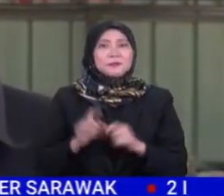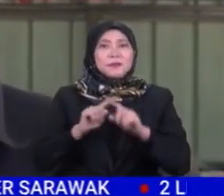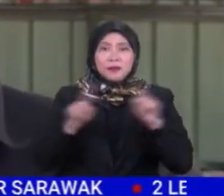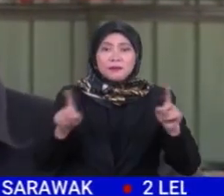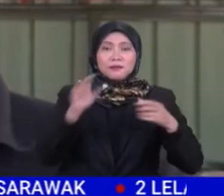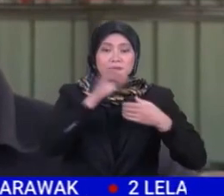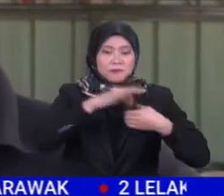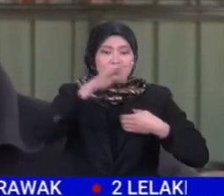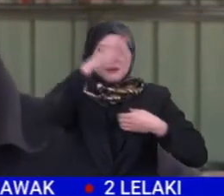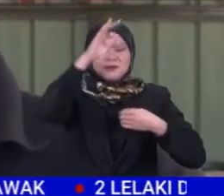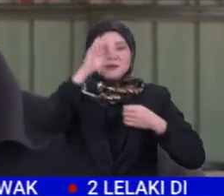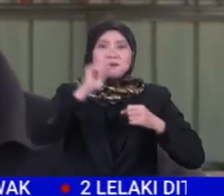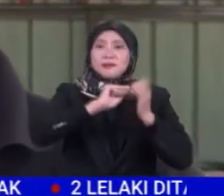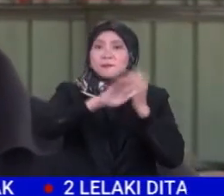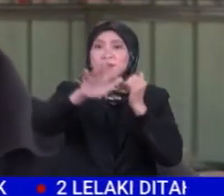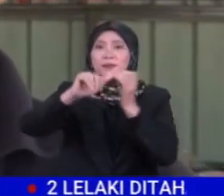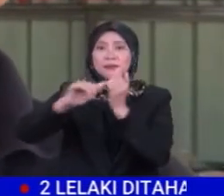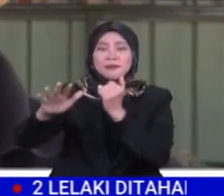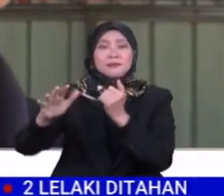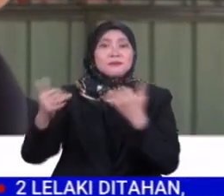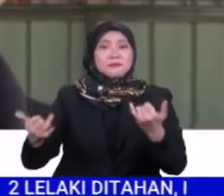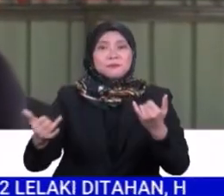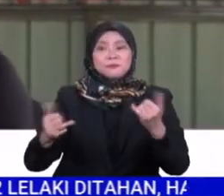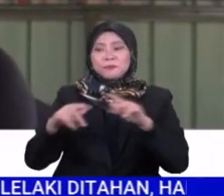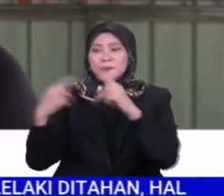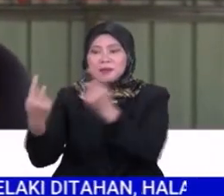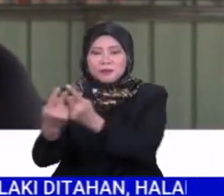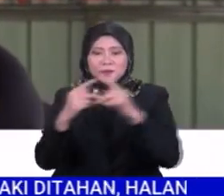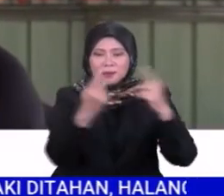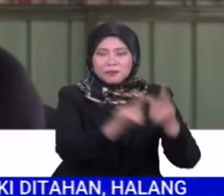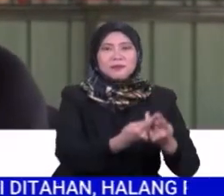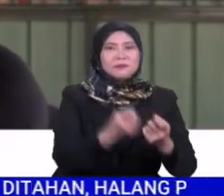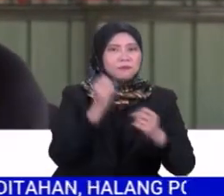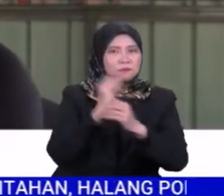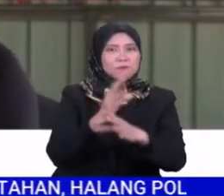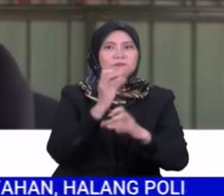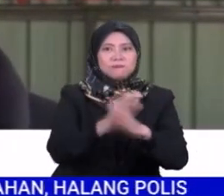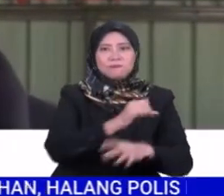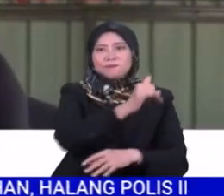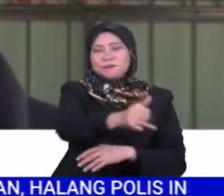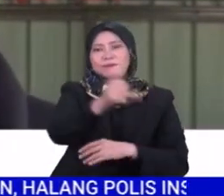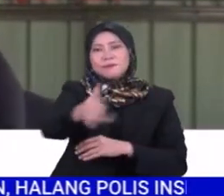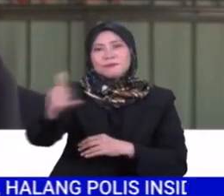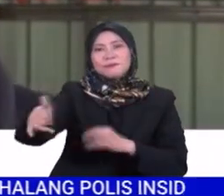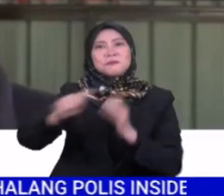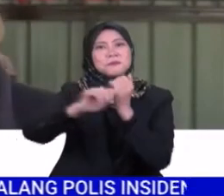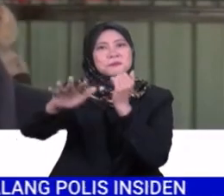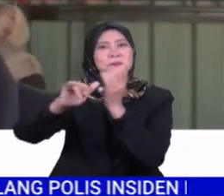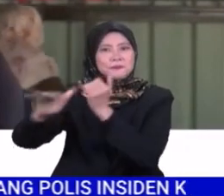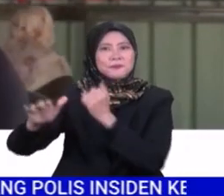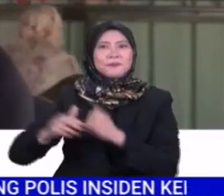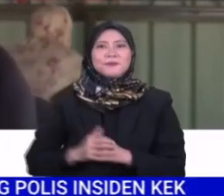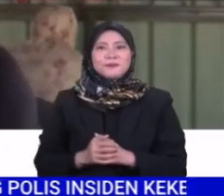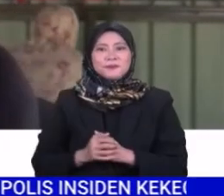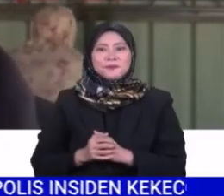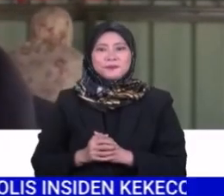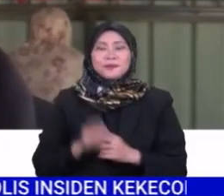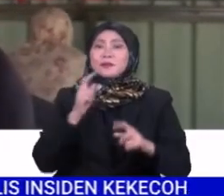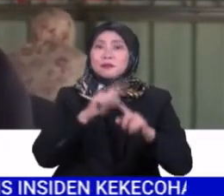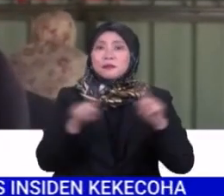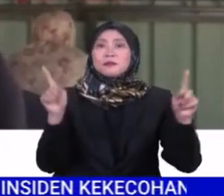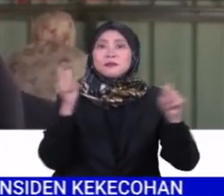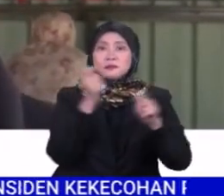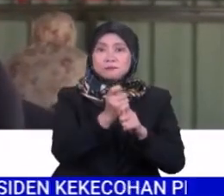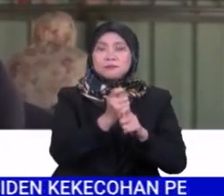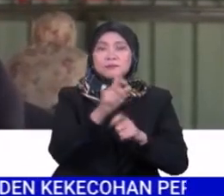mana semangat untuk berkempen, bagi mana-mana parti pun masih ada lagi lah. So, masih mengekalkan SOP yang